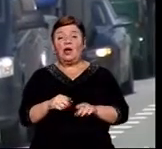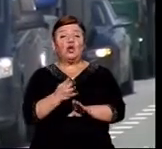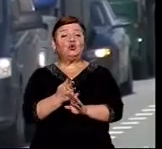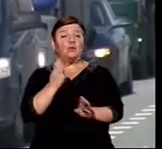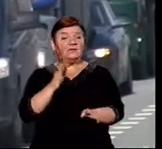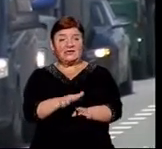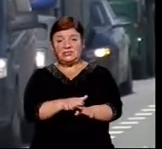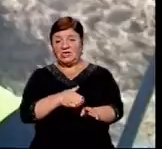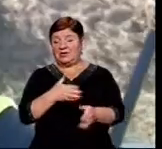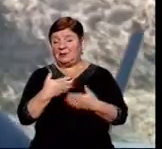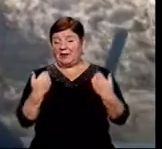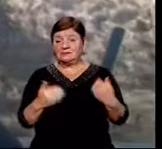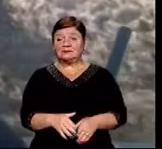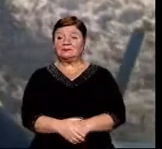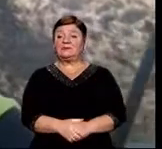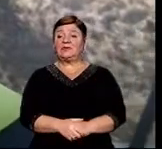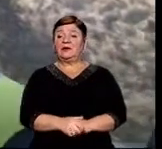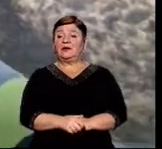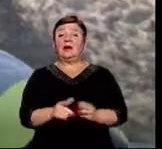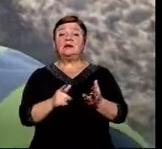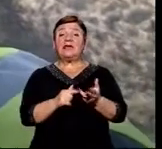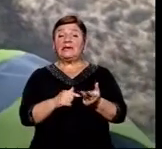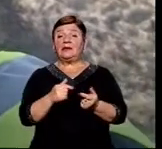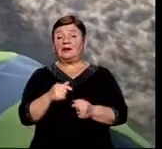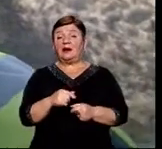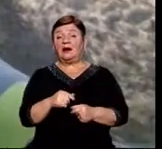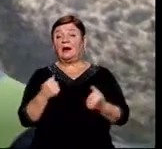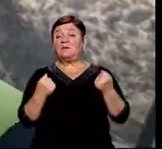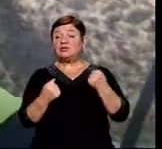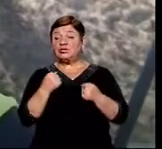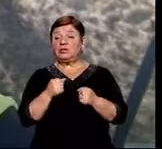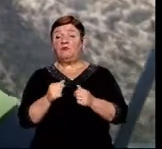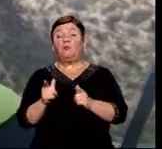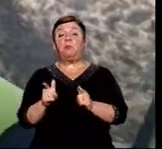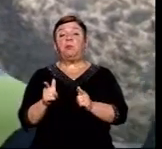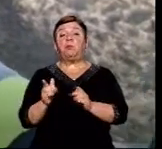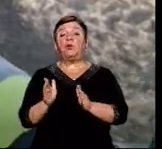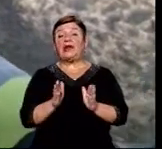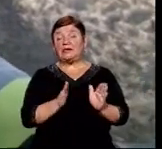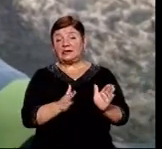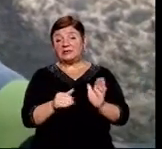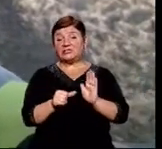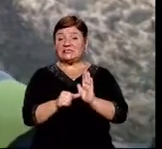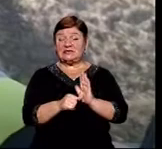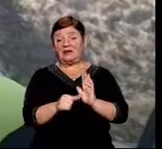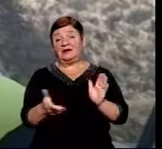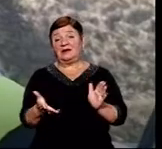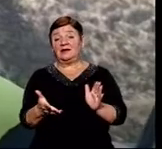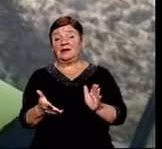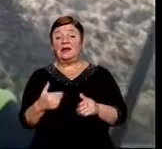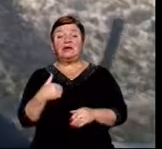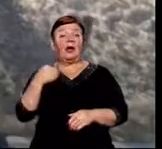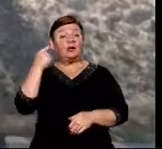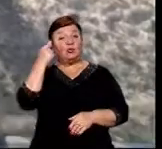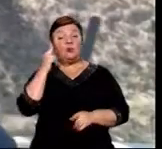черг немає. Декілька машин, порядка 6-5. Я